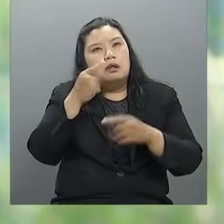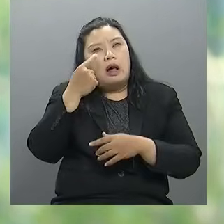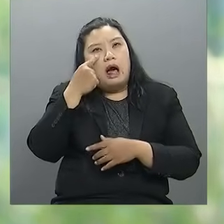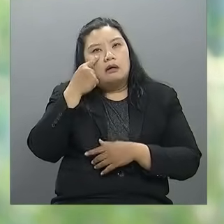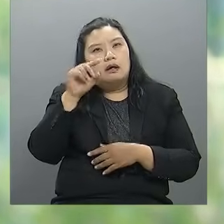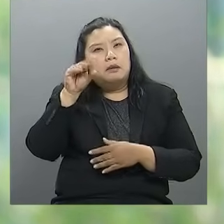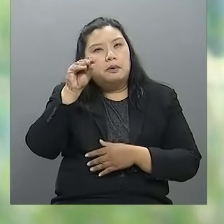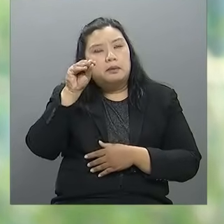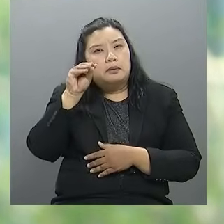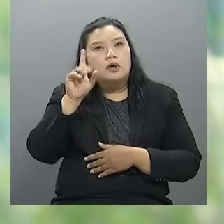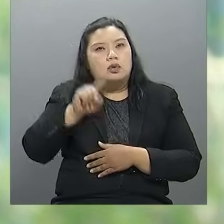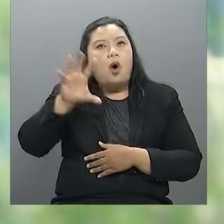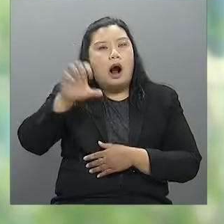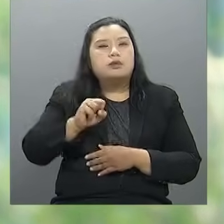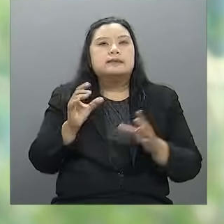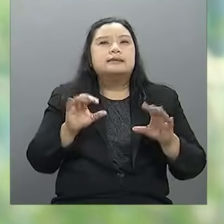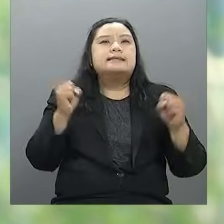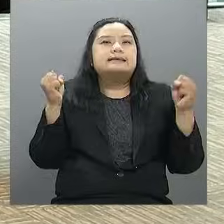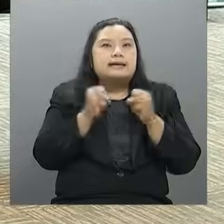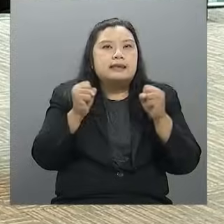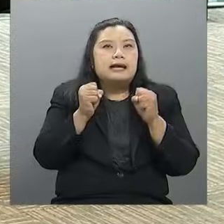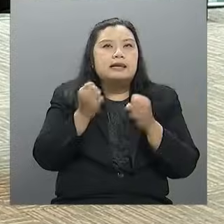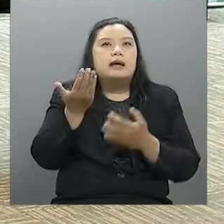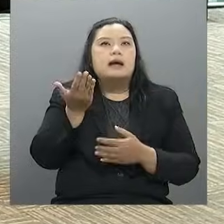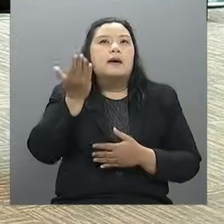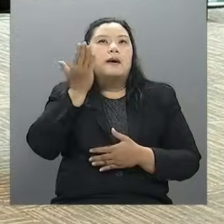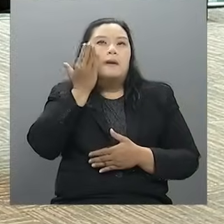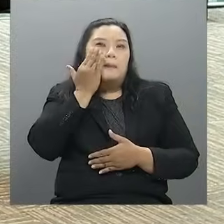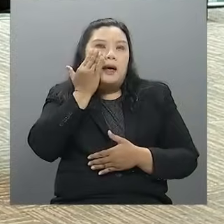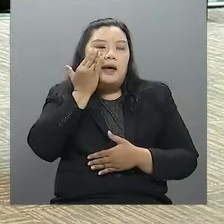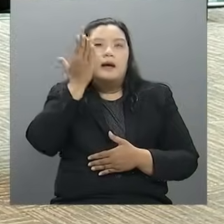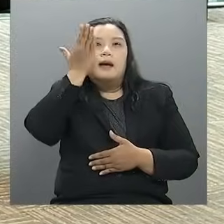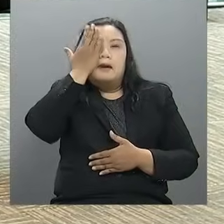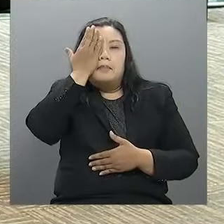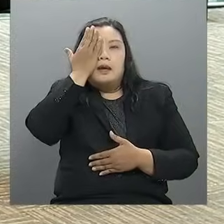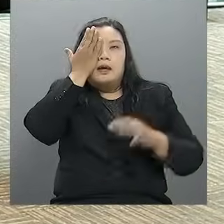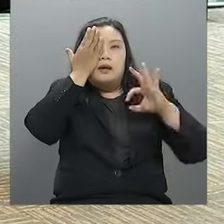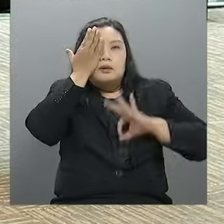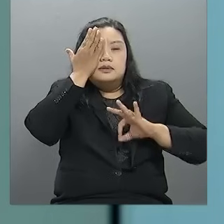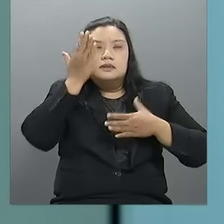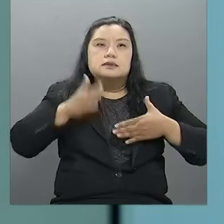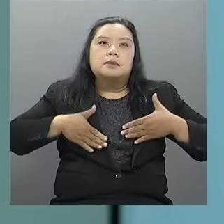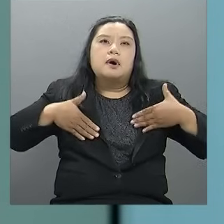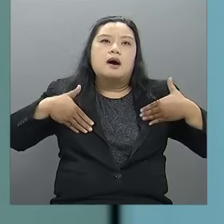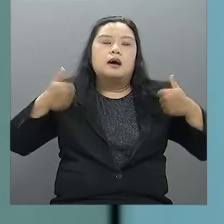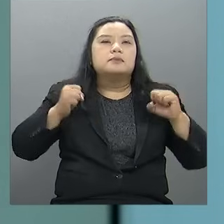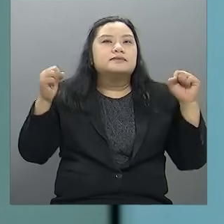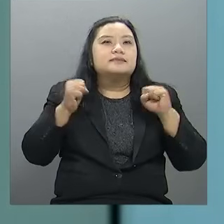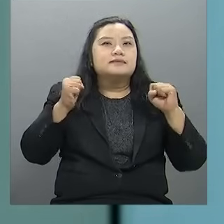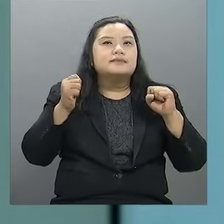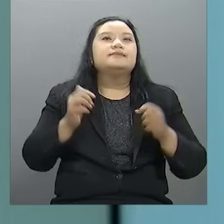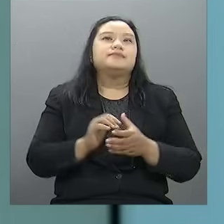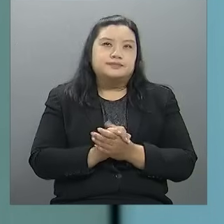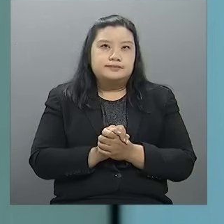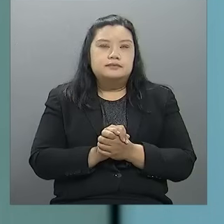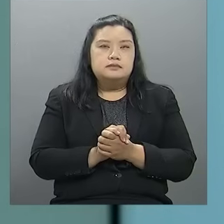ีเช่นเจลหรอวว้านหเจมะเข้มมาแะวางไว้ก็จะรู้สก itดีขึ้น sex that look likeีคลอรกวระ